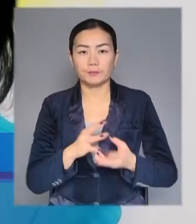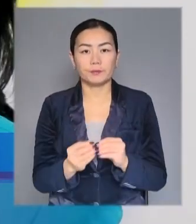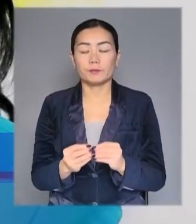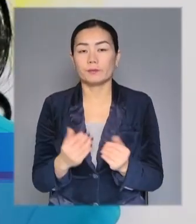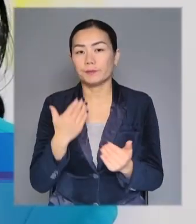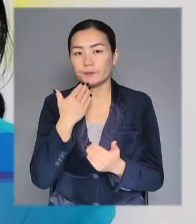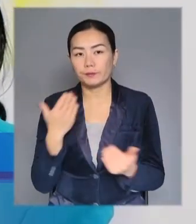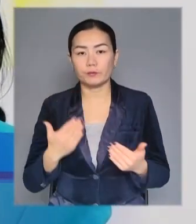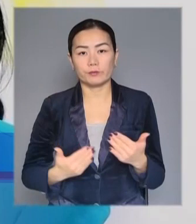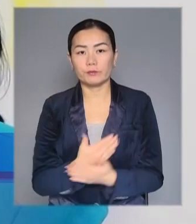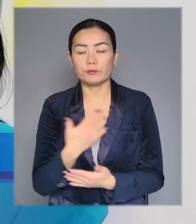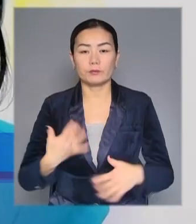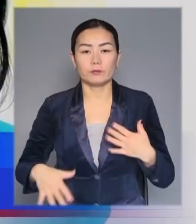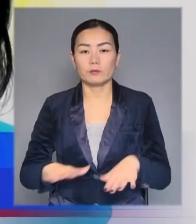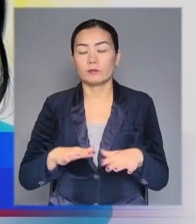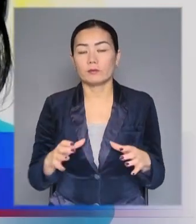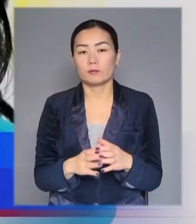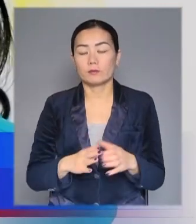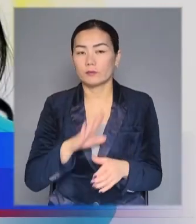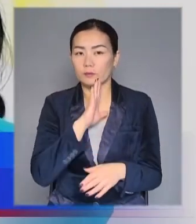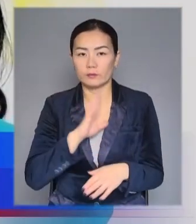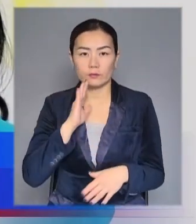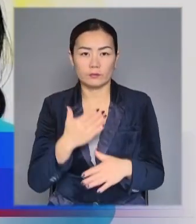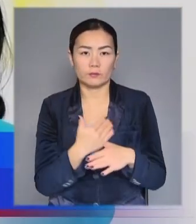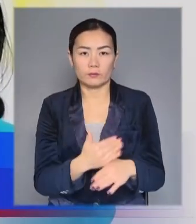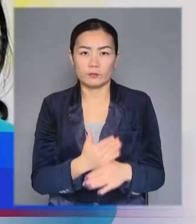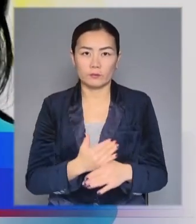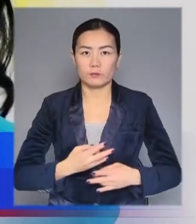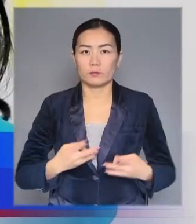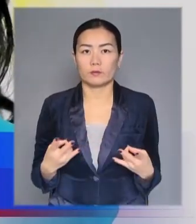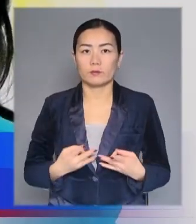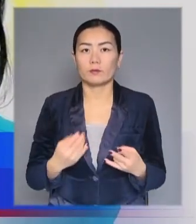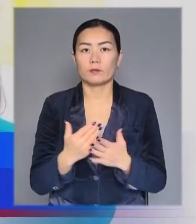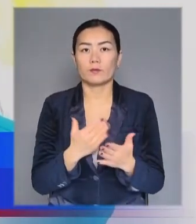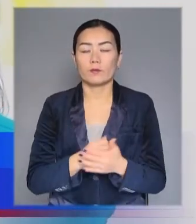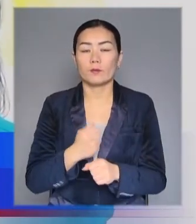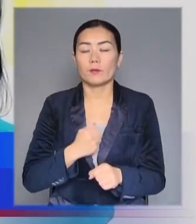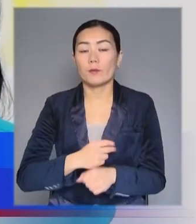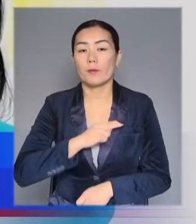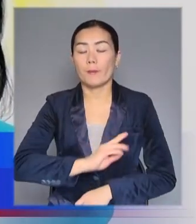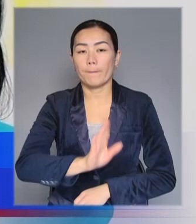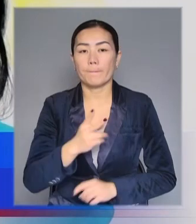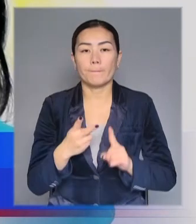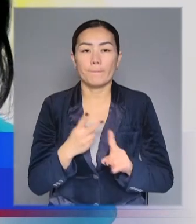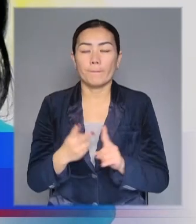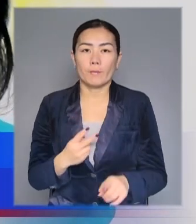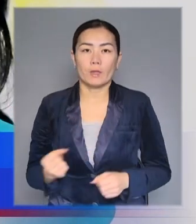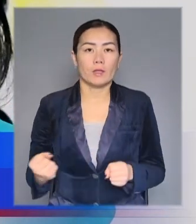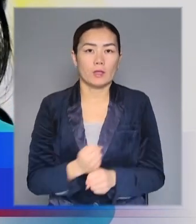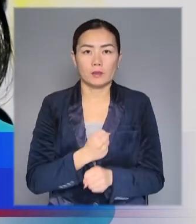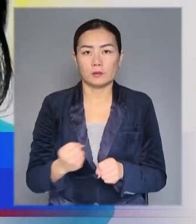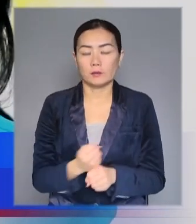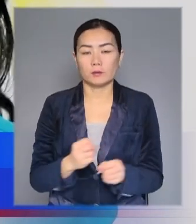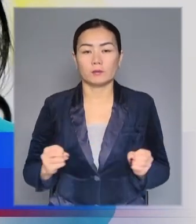таңдағы әлеуметтік жағдайдағы осал топтағы жандарға көмектесу көрсету бағытында бағдарлама жасақтау, екінші бағытта